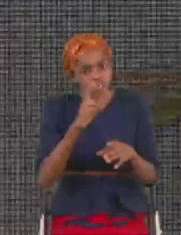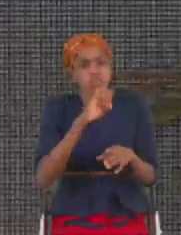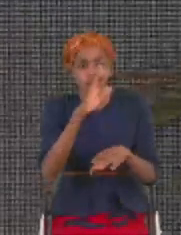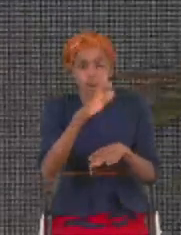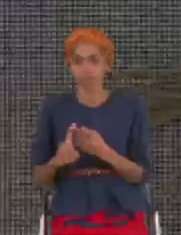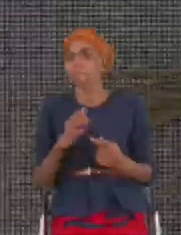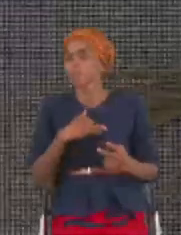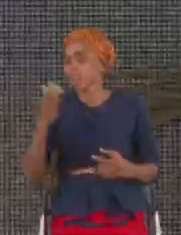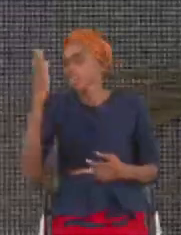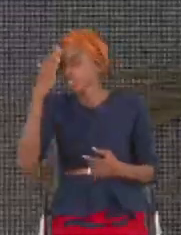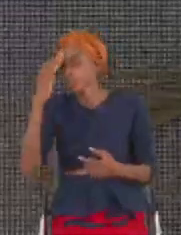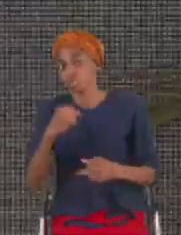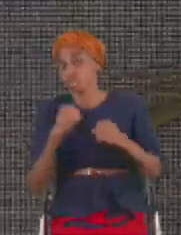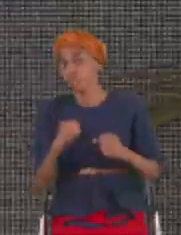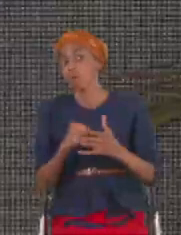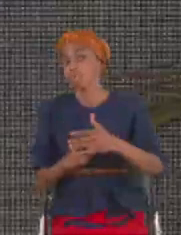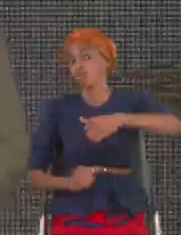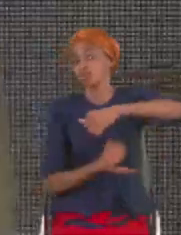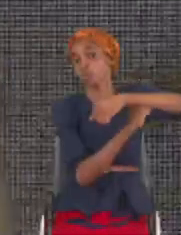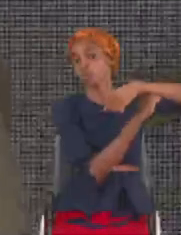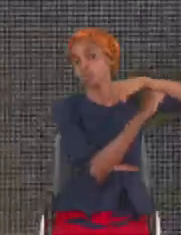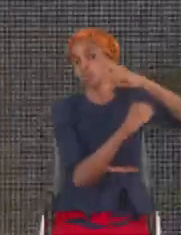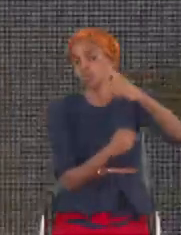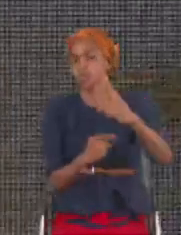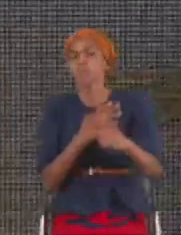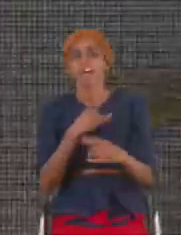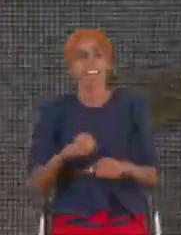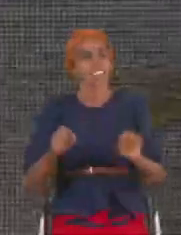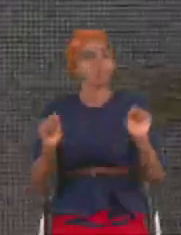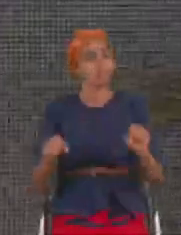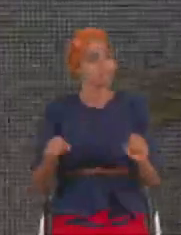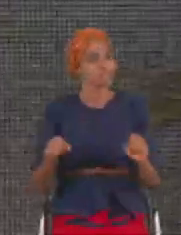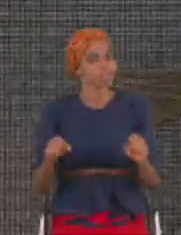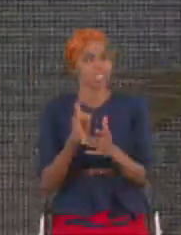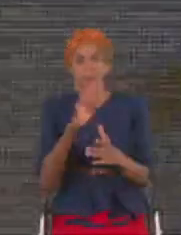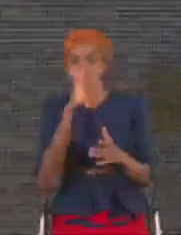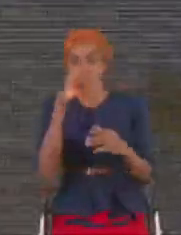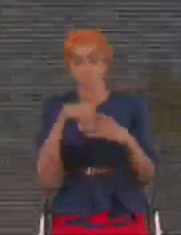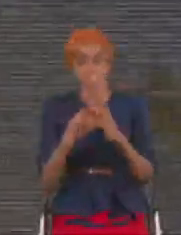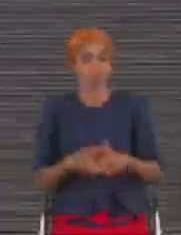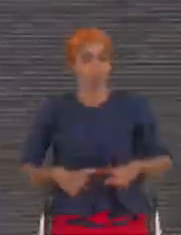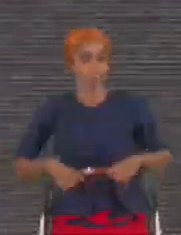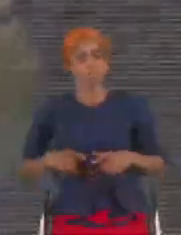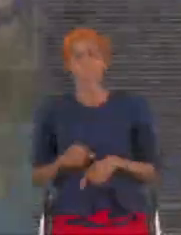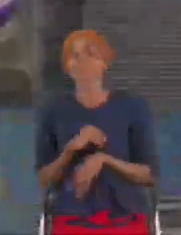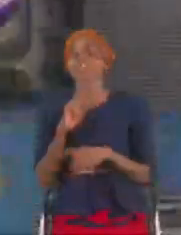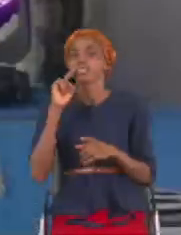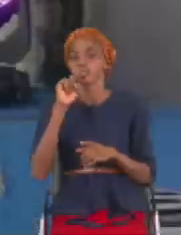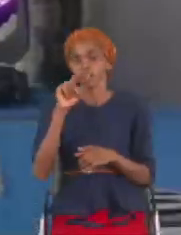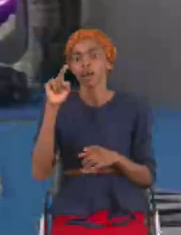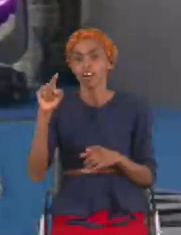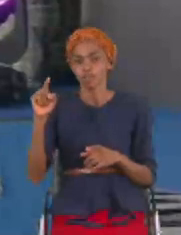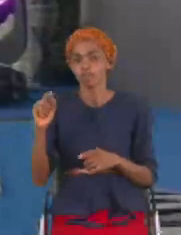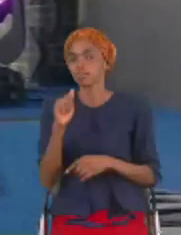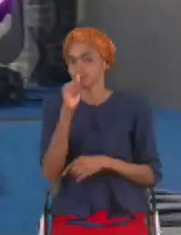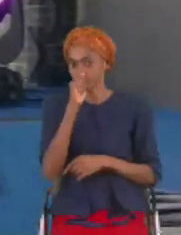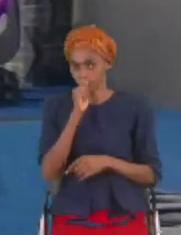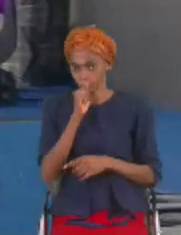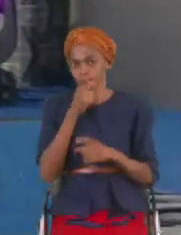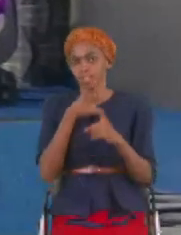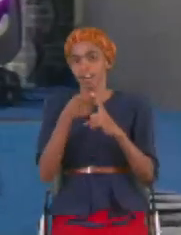connaître la puissance qui te soutiens et les possibilités qui peut être ta vie alors souffre avec moi